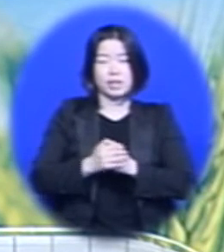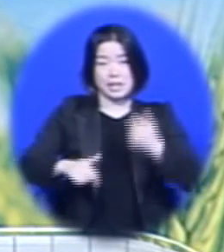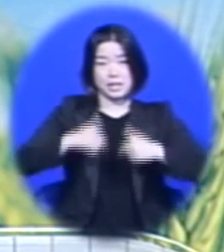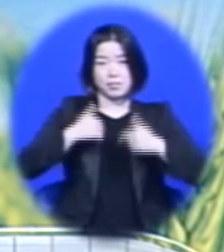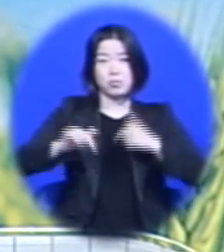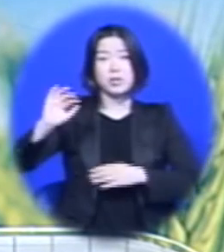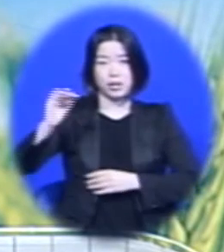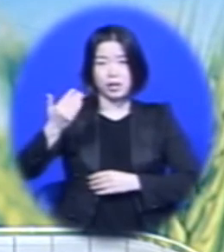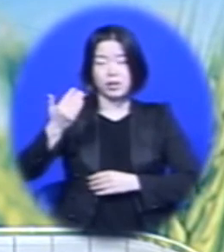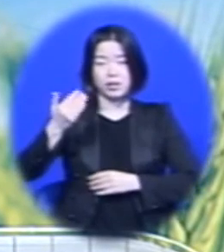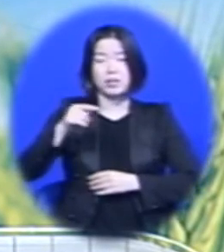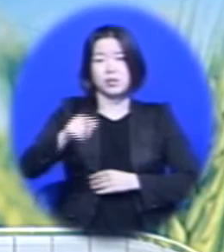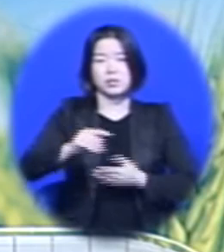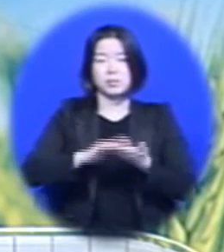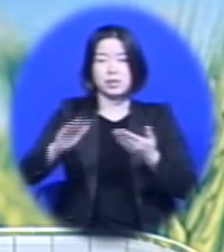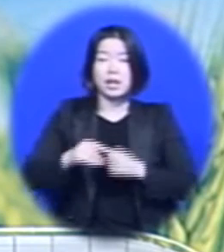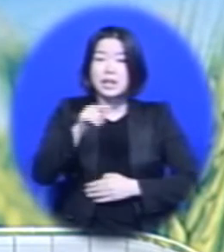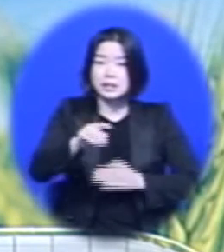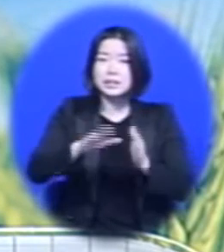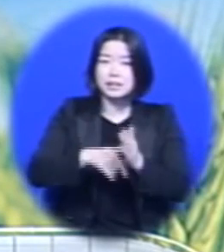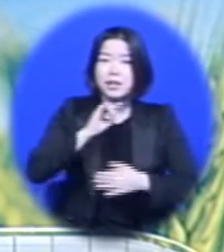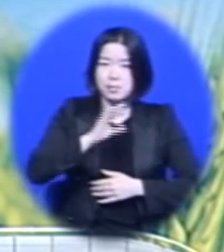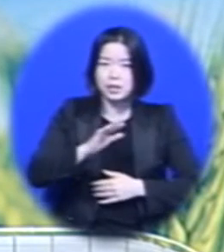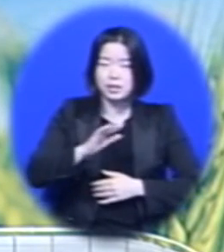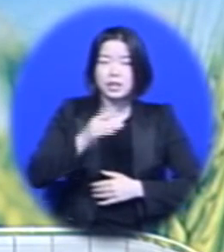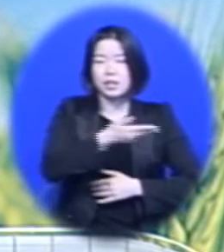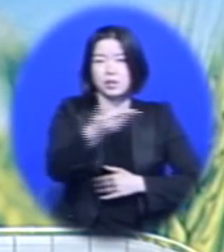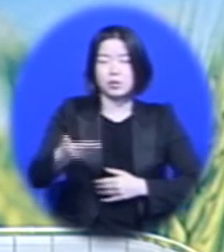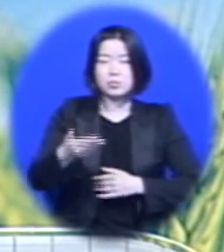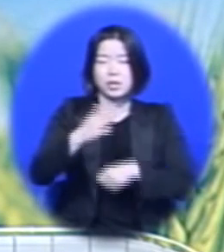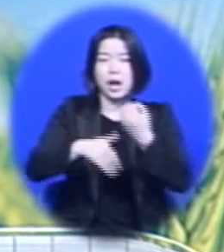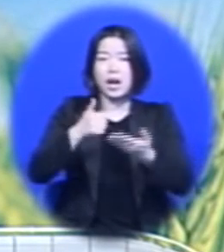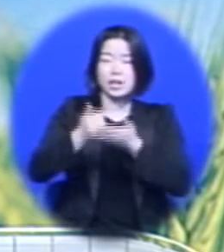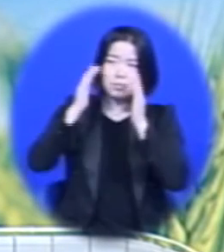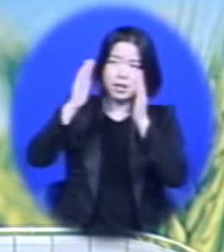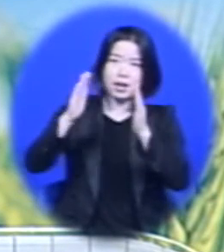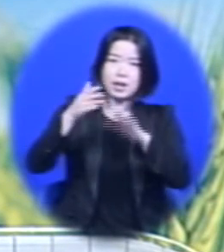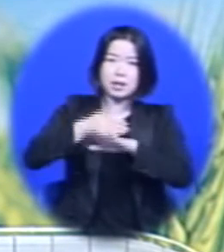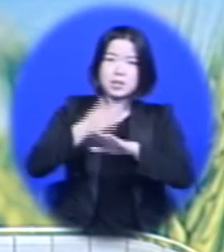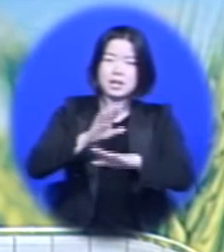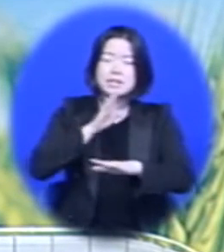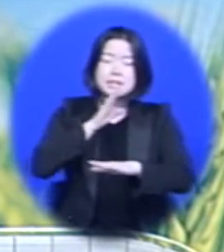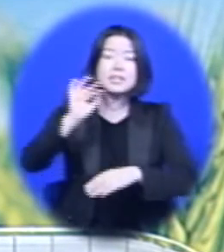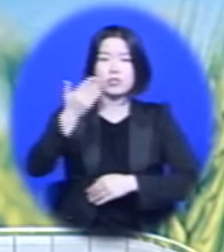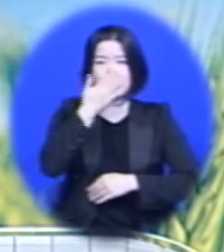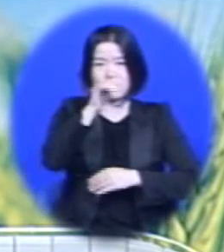기쁨이 되어야 한다는 것입니다. 그때만이 여러분의 하나님을 향한 감사가 진짜 감사가 된다는 것입니다.